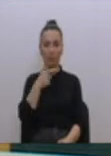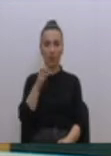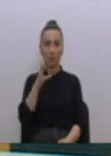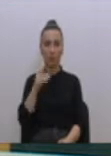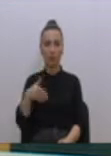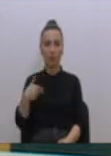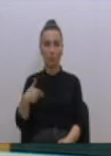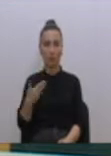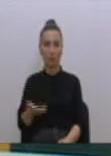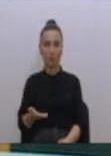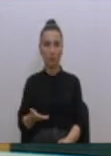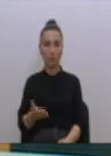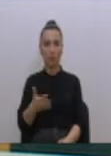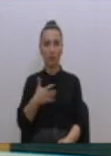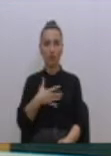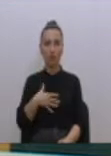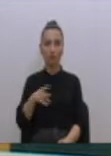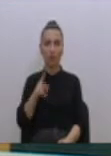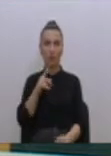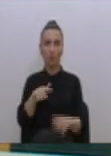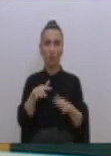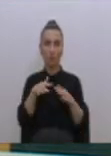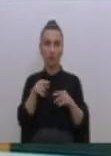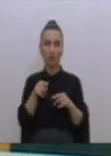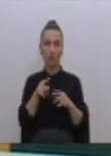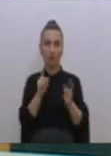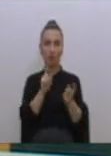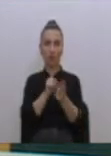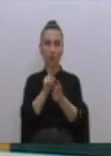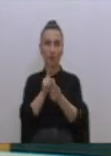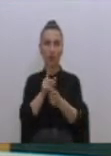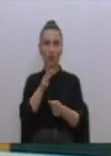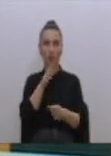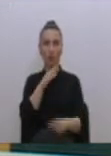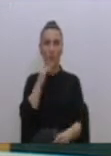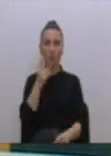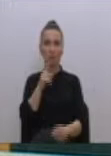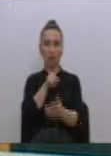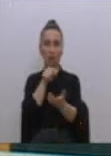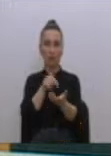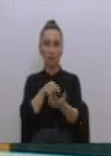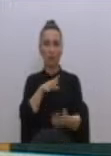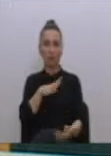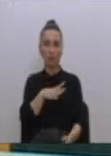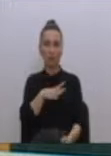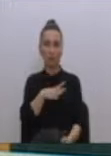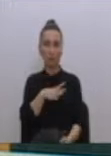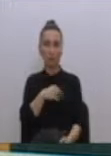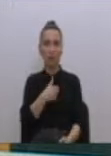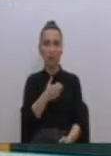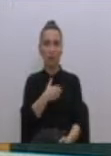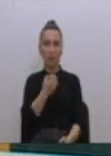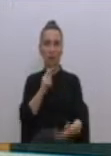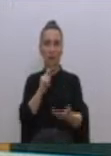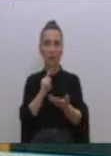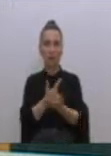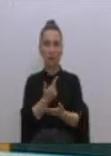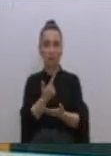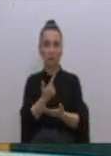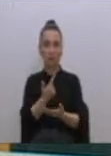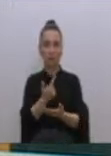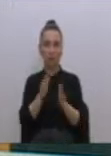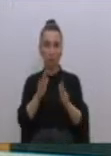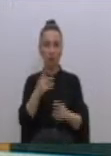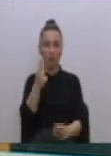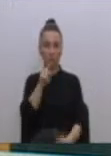ვა ჩვენ ფრაქციის შეხვედრაზე არაერთი კითხვა დაგისვით და მინდა კიდევ ერთხელ ხოლოდ